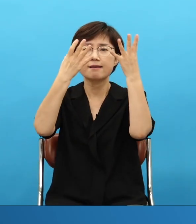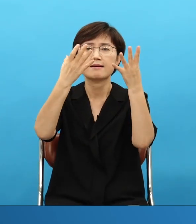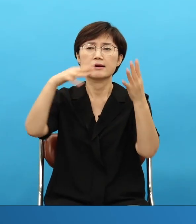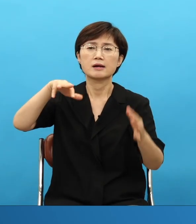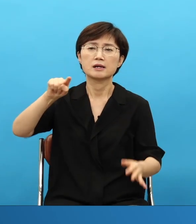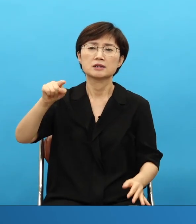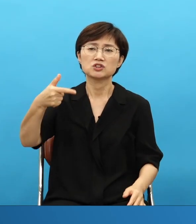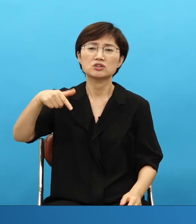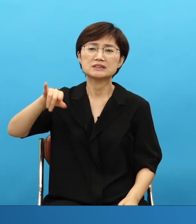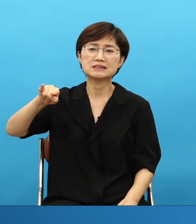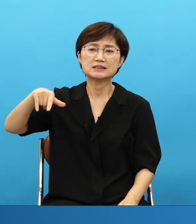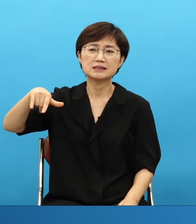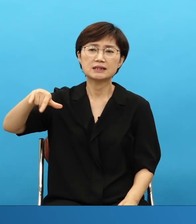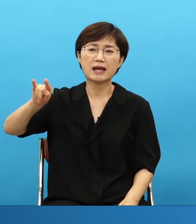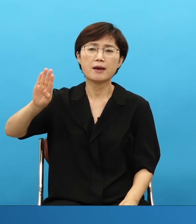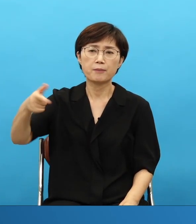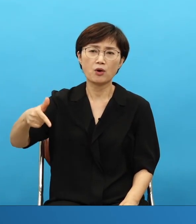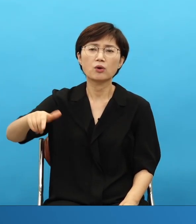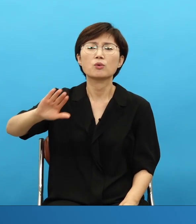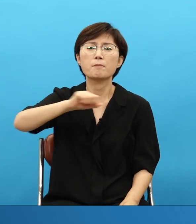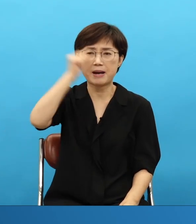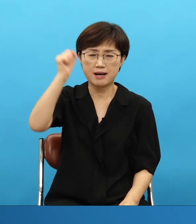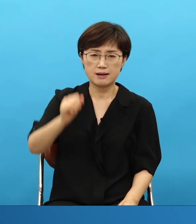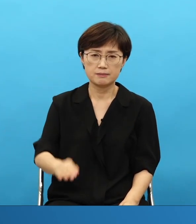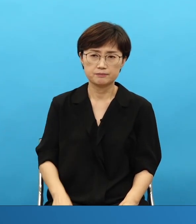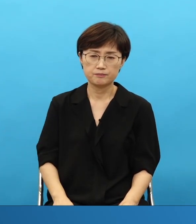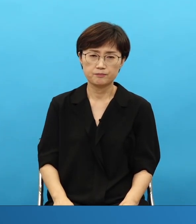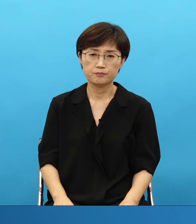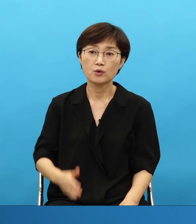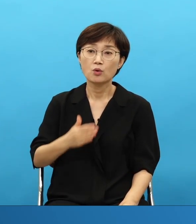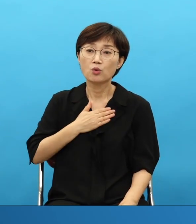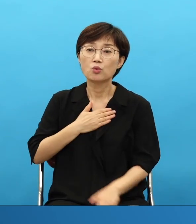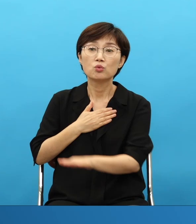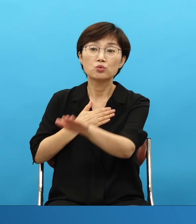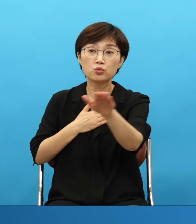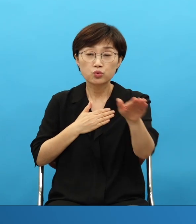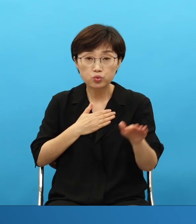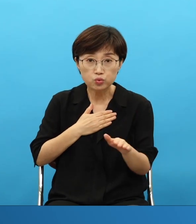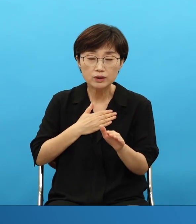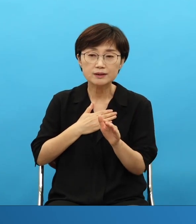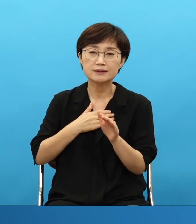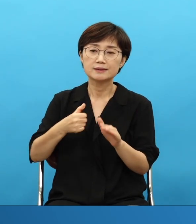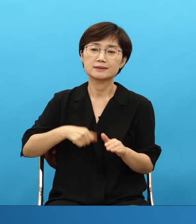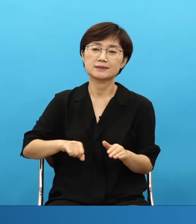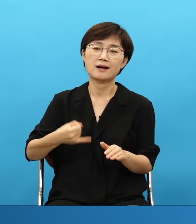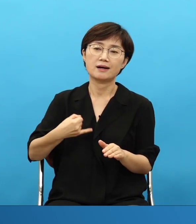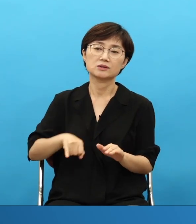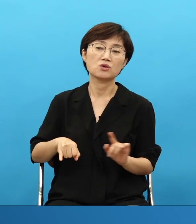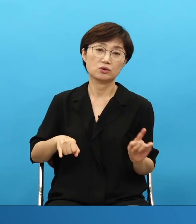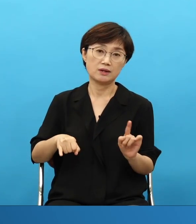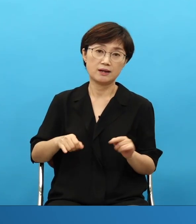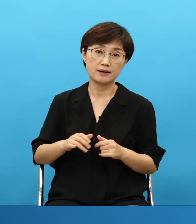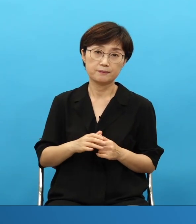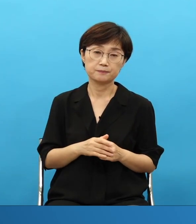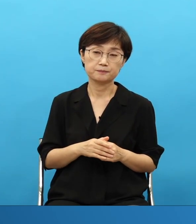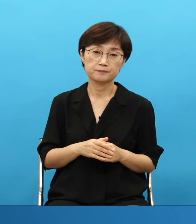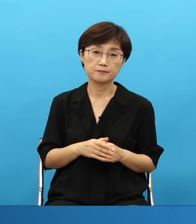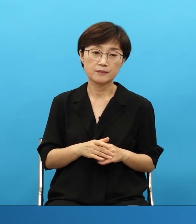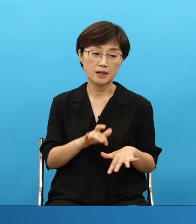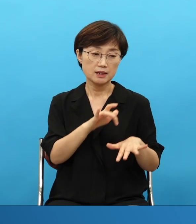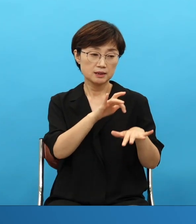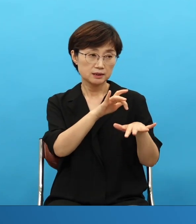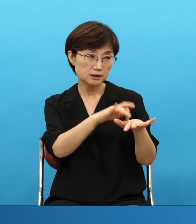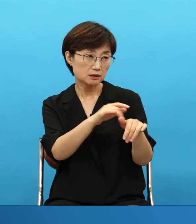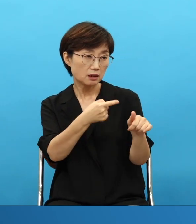여러분 어렵게 생각하지 말고 우리의 후대들은 흑암 속으로 가서 거기에서